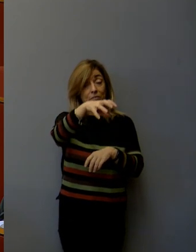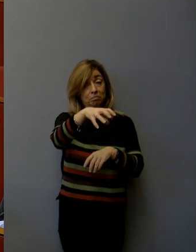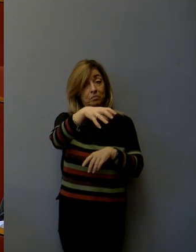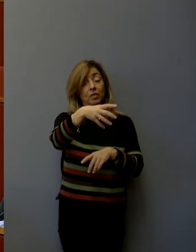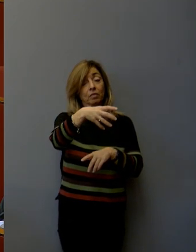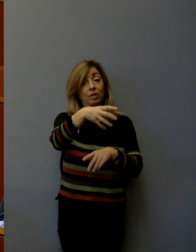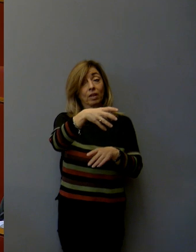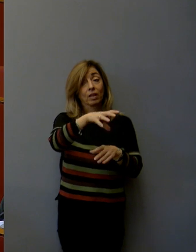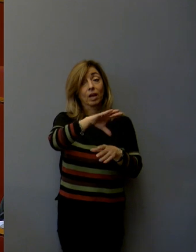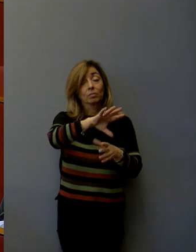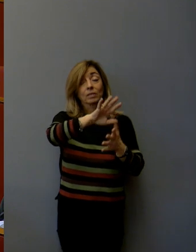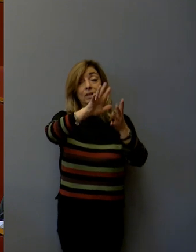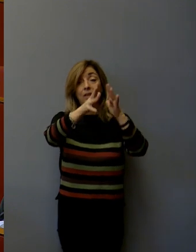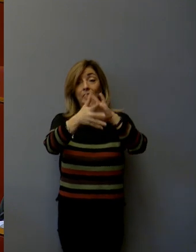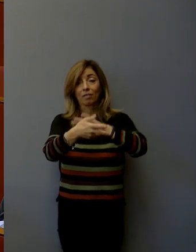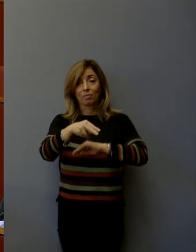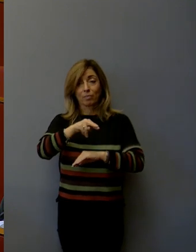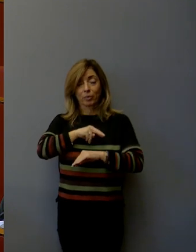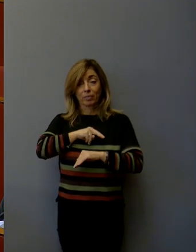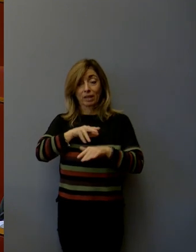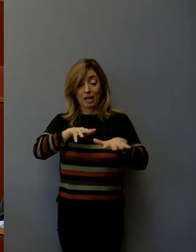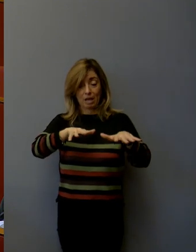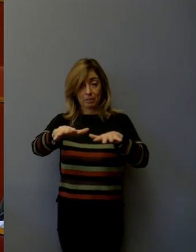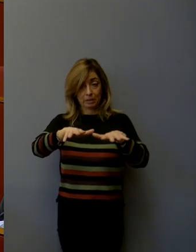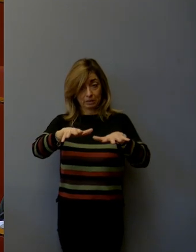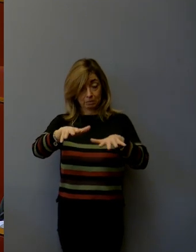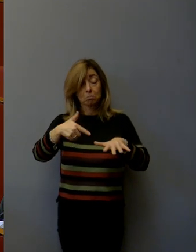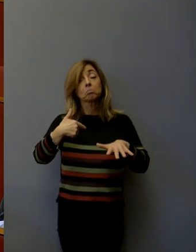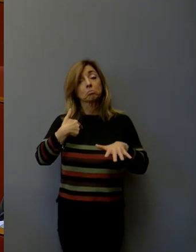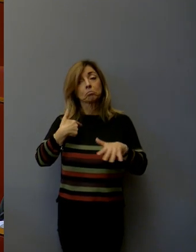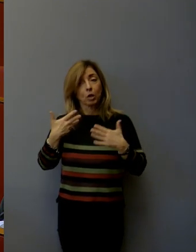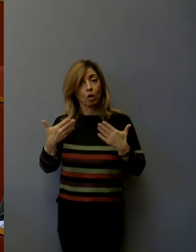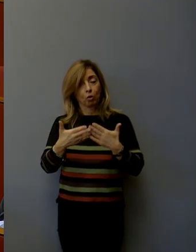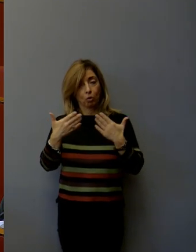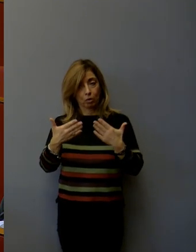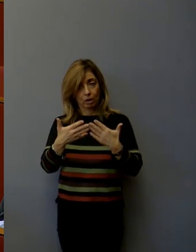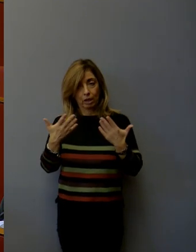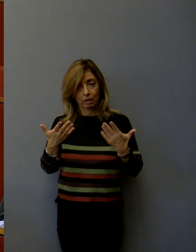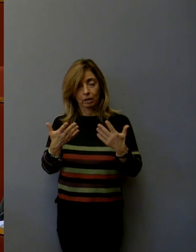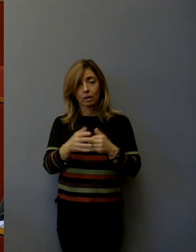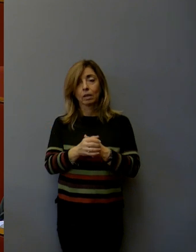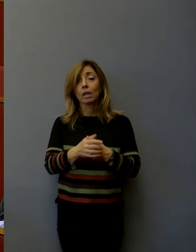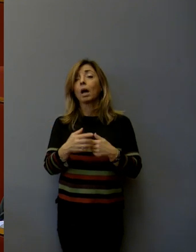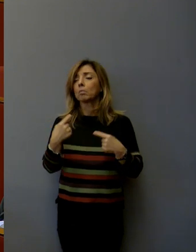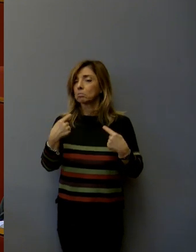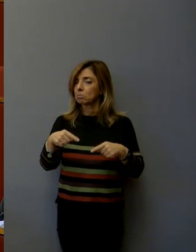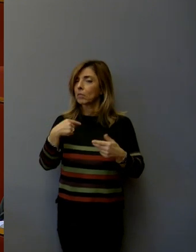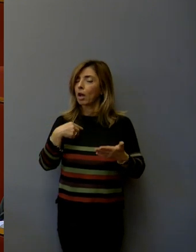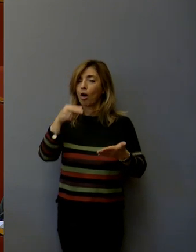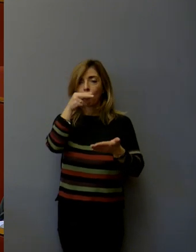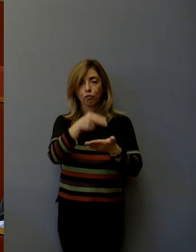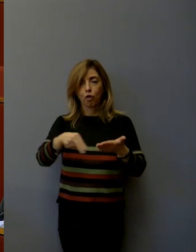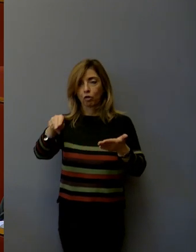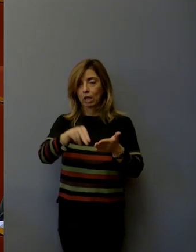dell'amministrazione perché era troppo grande il rischio di perderlo e quindi ho votato convintamente quella